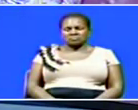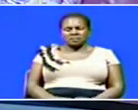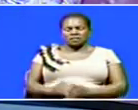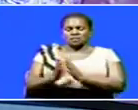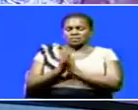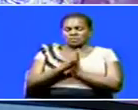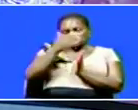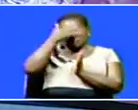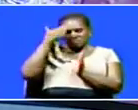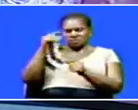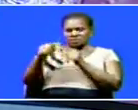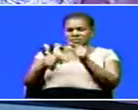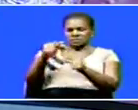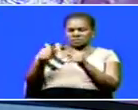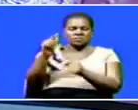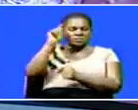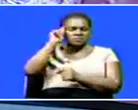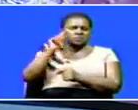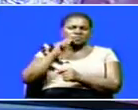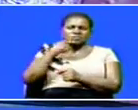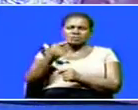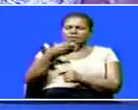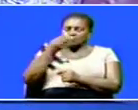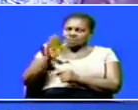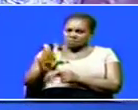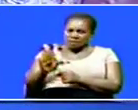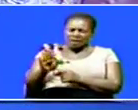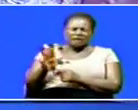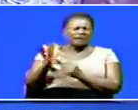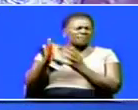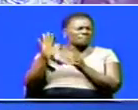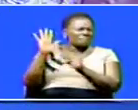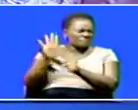A story there, the forgotten generation, but Timothy Otieno feedback continues to be overwhelming as